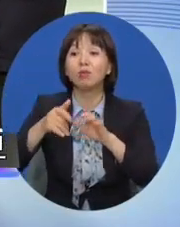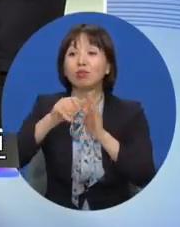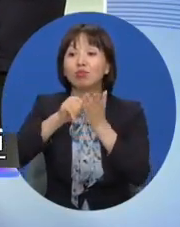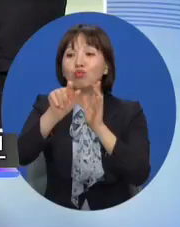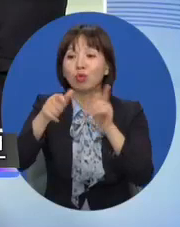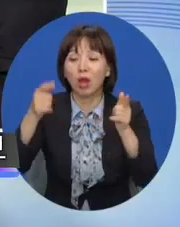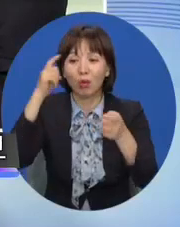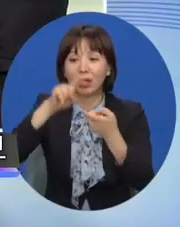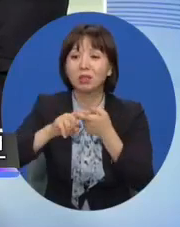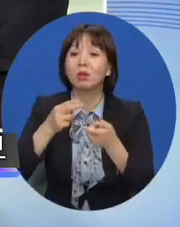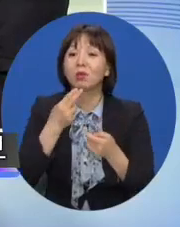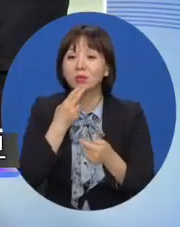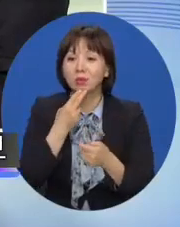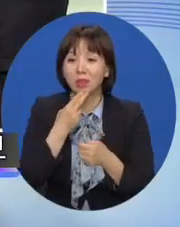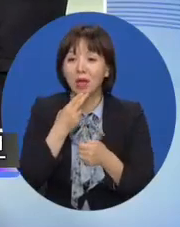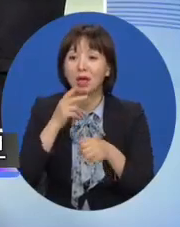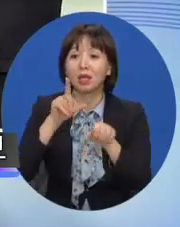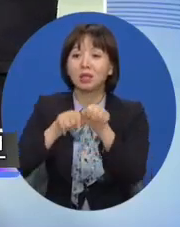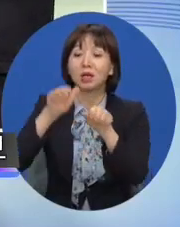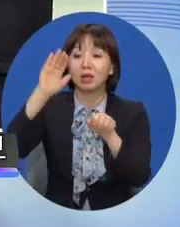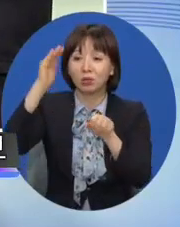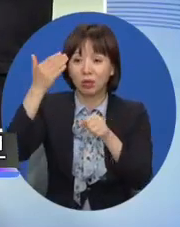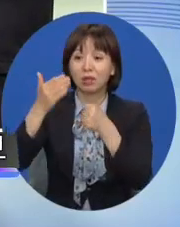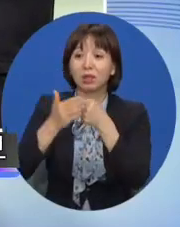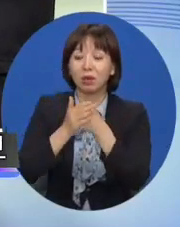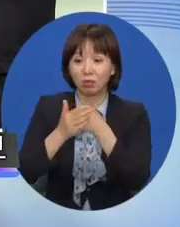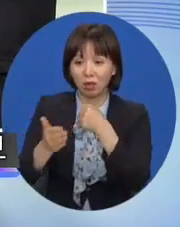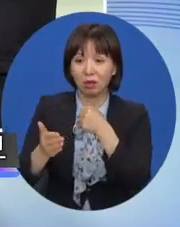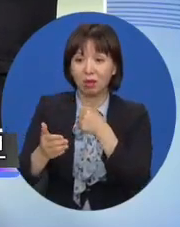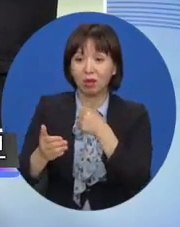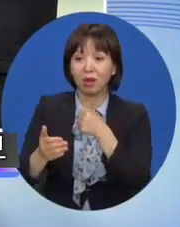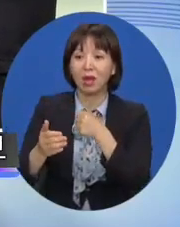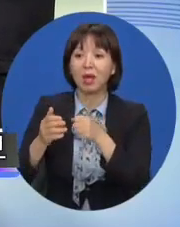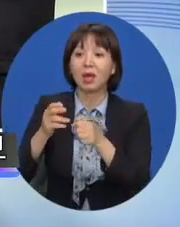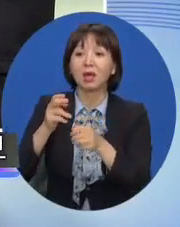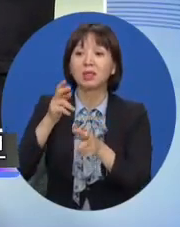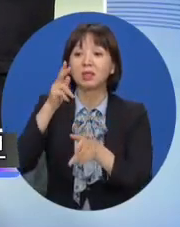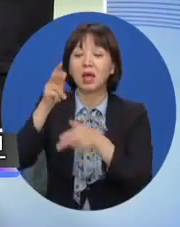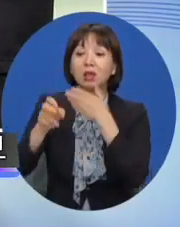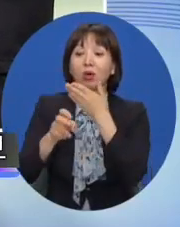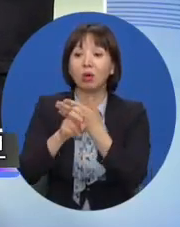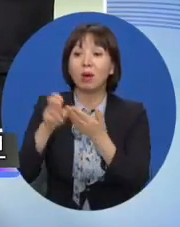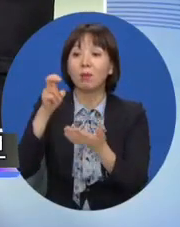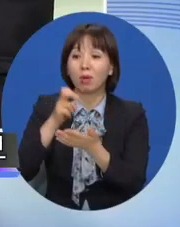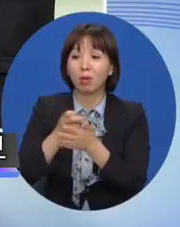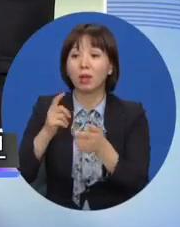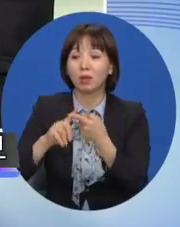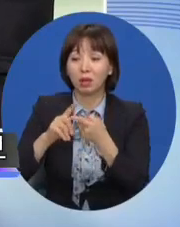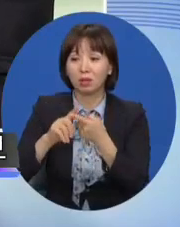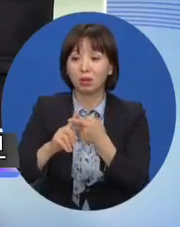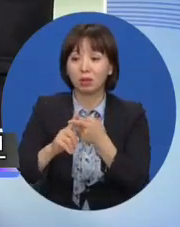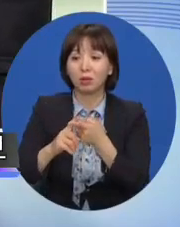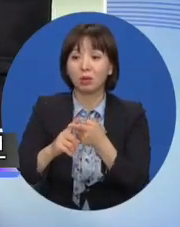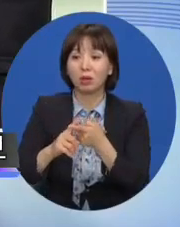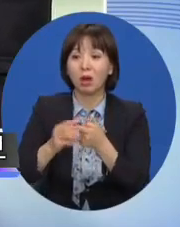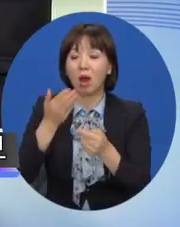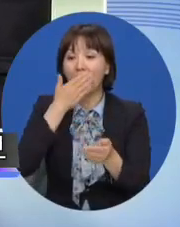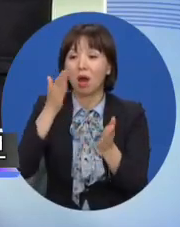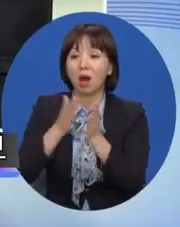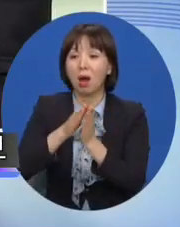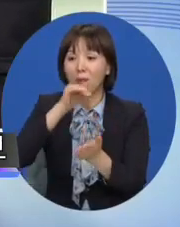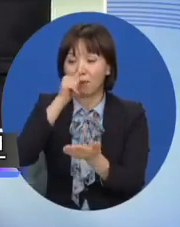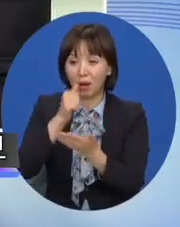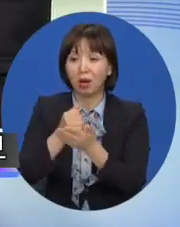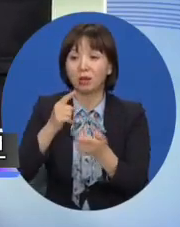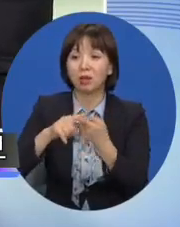없습니다. 야, 시간이 된 것 같으니까요. 제가 산업위반법 걸금은 우리 직원이 다쳐서 쌍벌죄로 제가 공동대표로 100만 원 부른 겁니다.